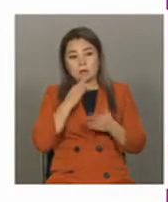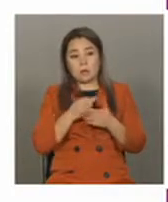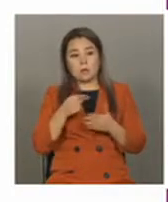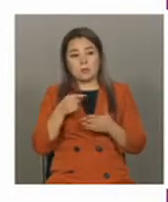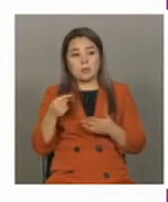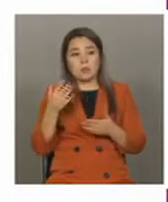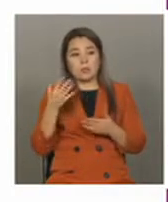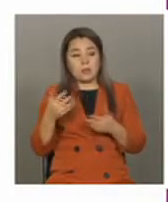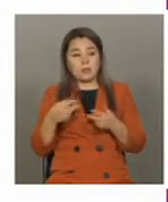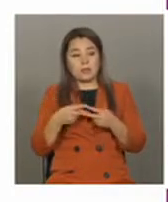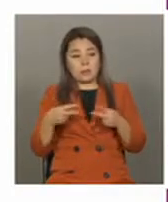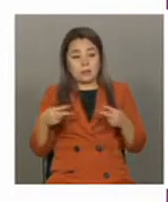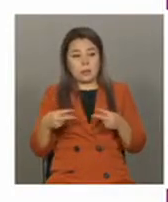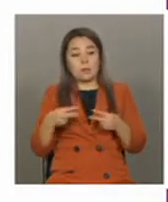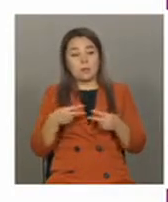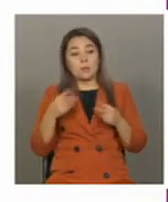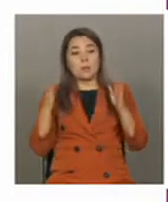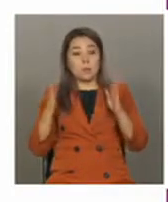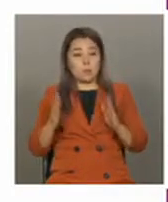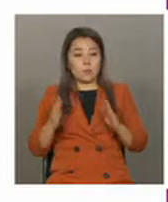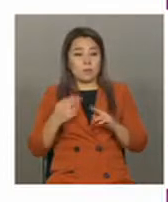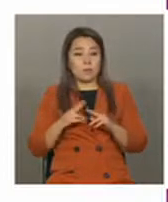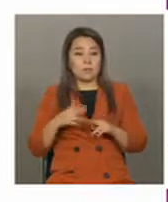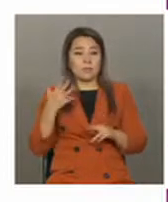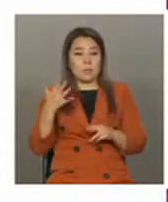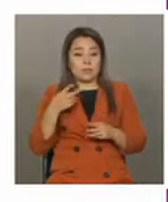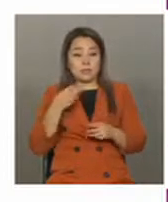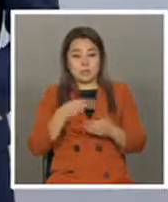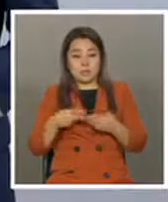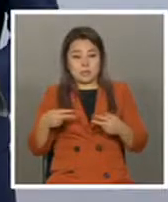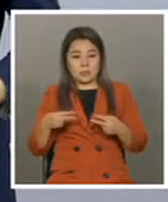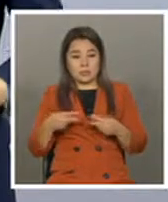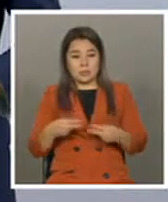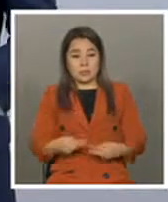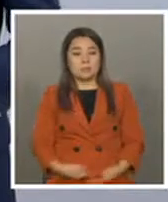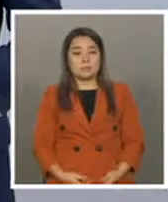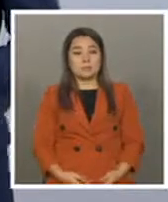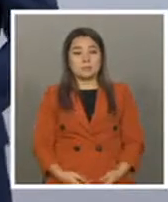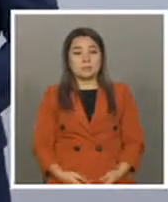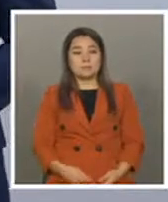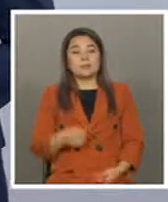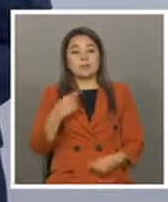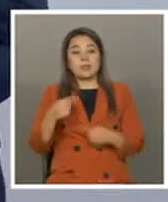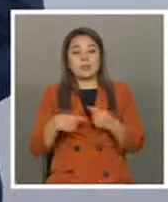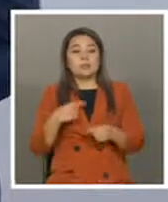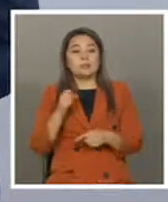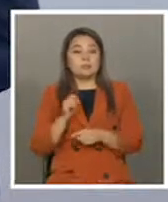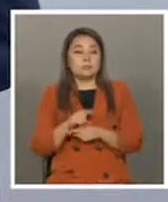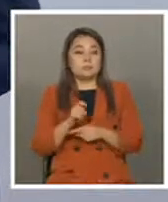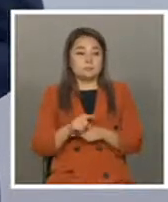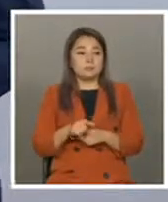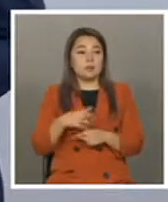модуліне тең, ал -5-тің модулі 5-ке тең болады екен. Келесі тапсырма